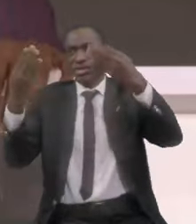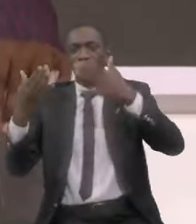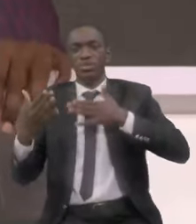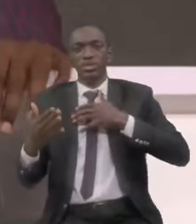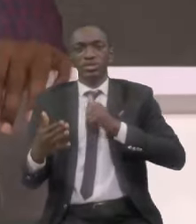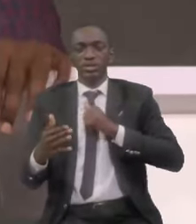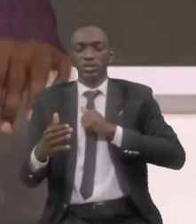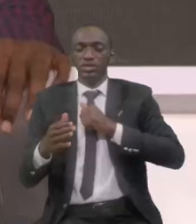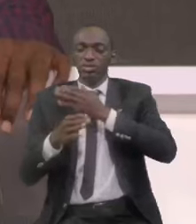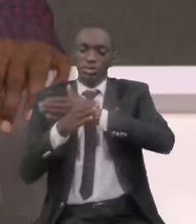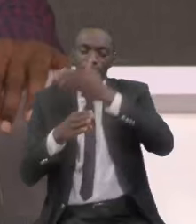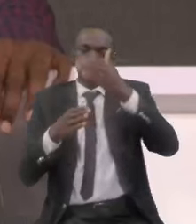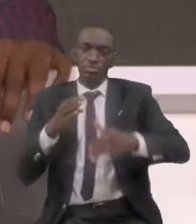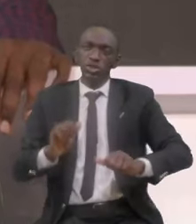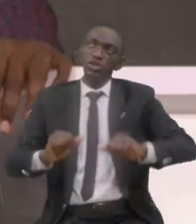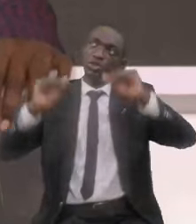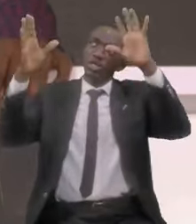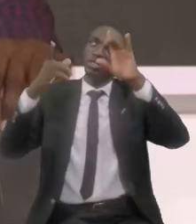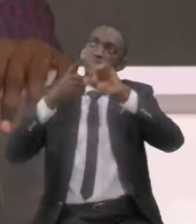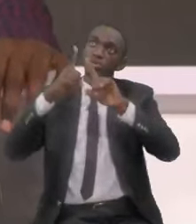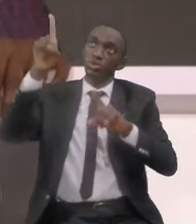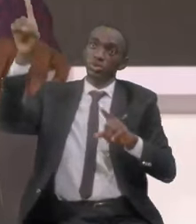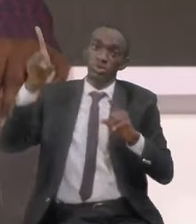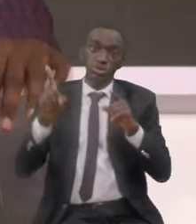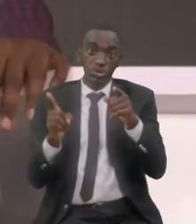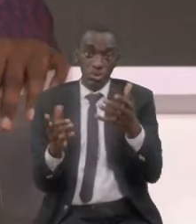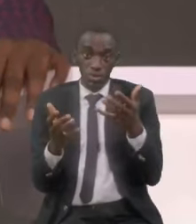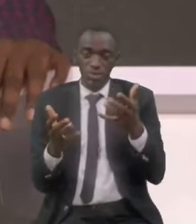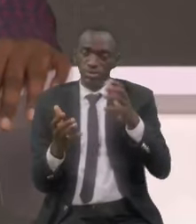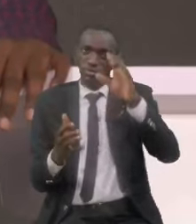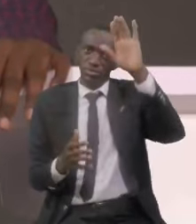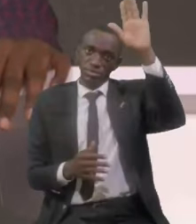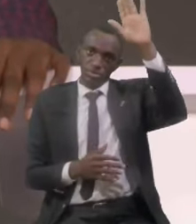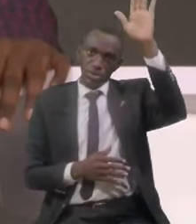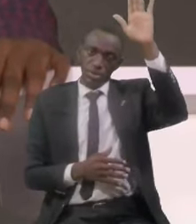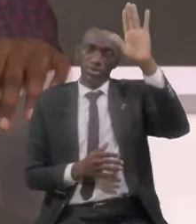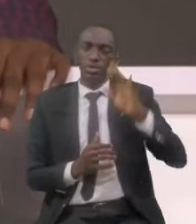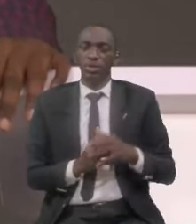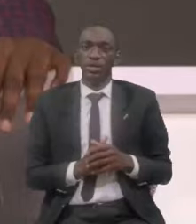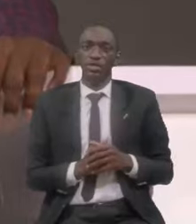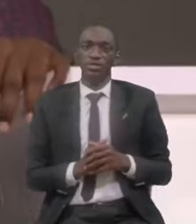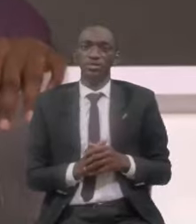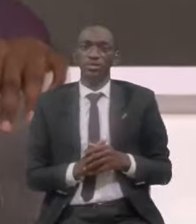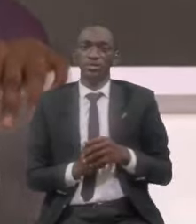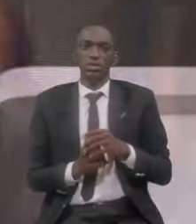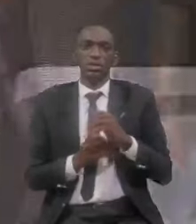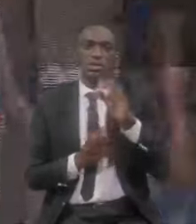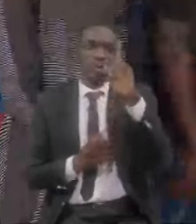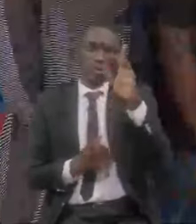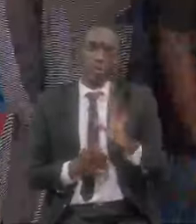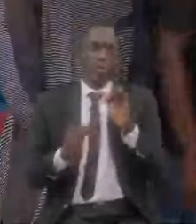à toi. Alors, partout où tu es, tu lèves simplement ta main. Que Dieu te bénisse là-bas, n'importe où tu